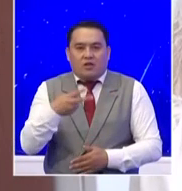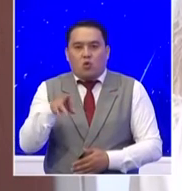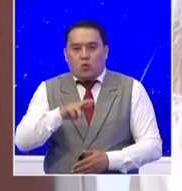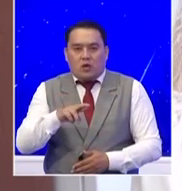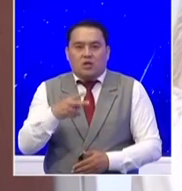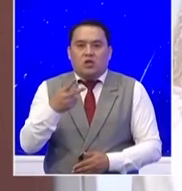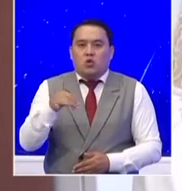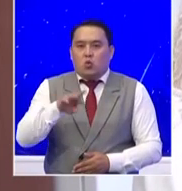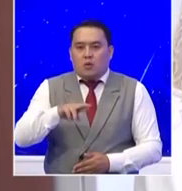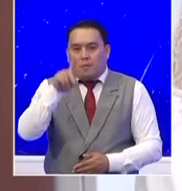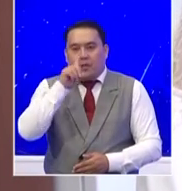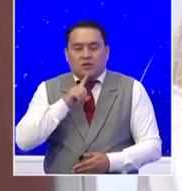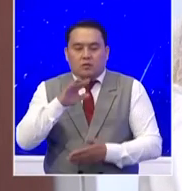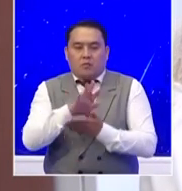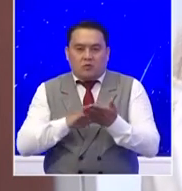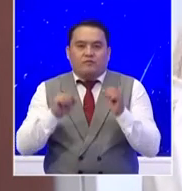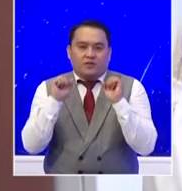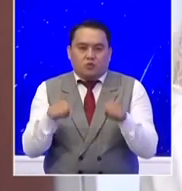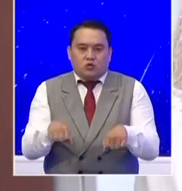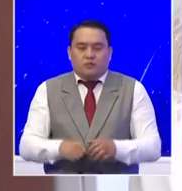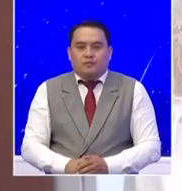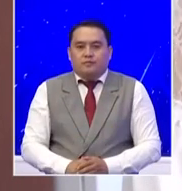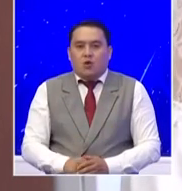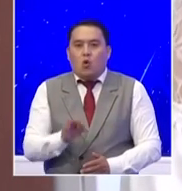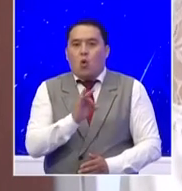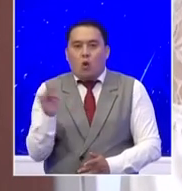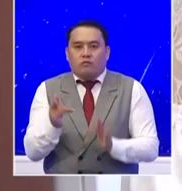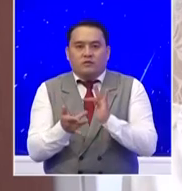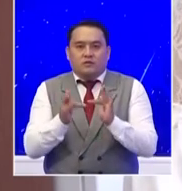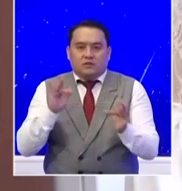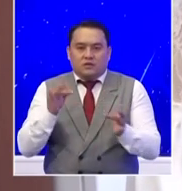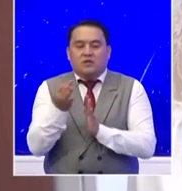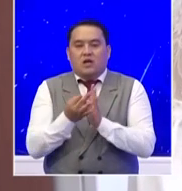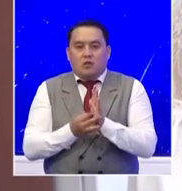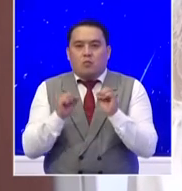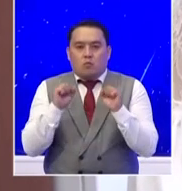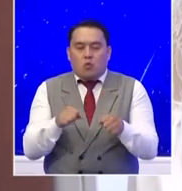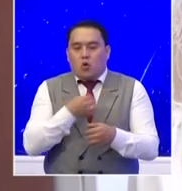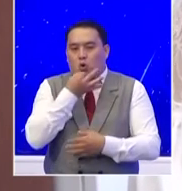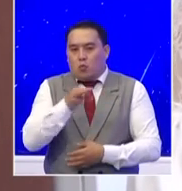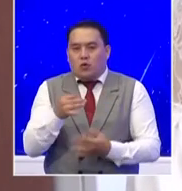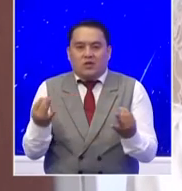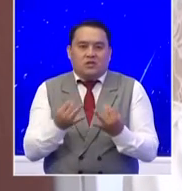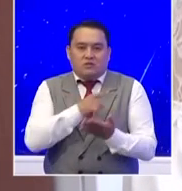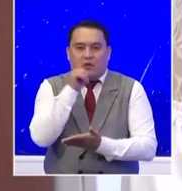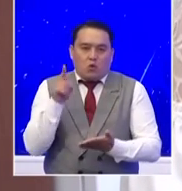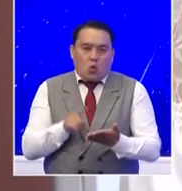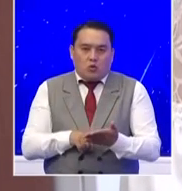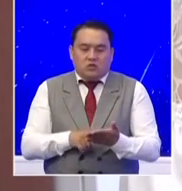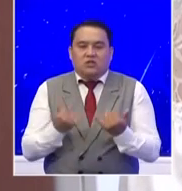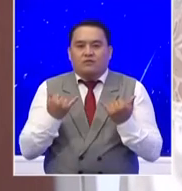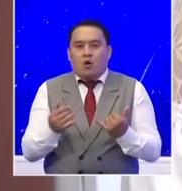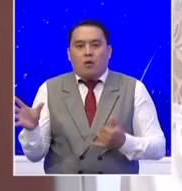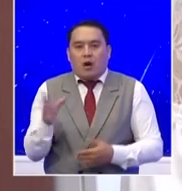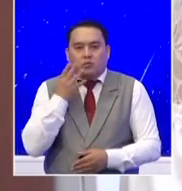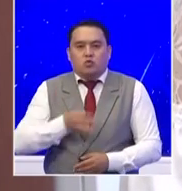по июль месяц и может продлиться в связи с карантином. На официальном сайте Центра тестирования можно задать любые интересующие вопросы. Всего по